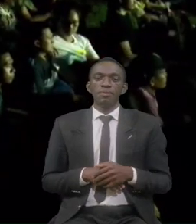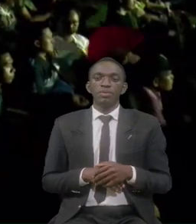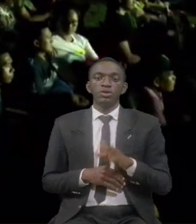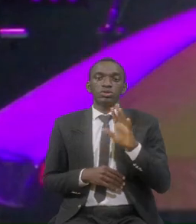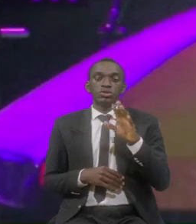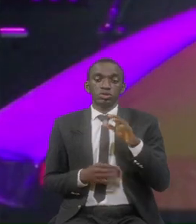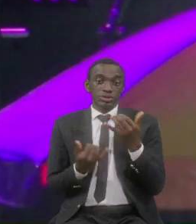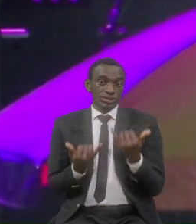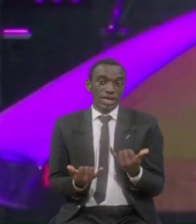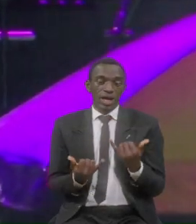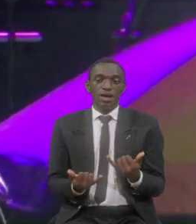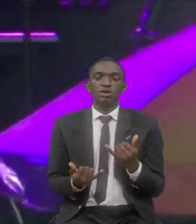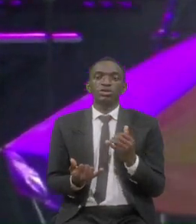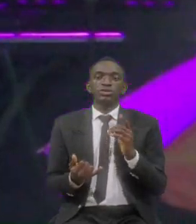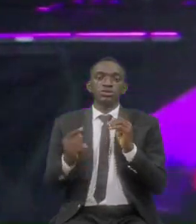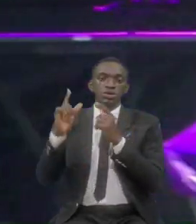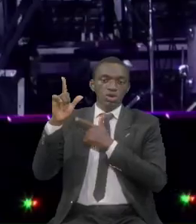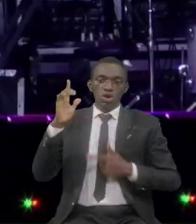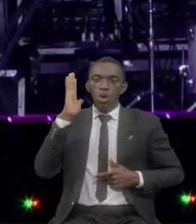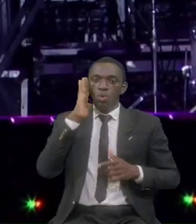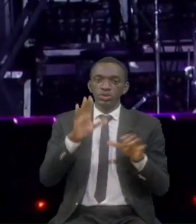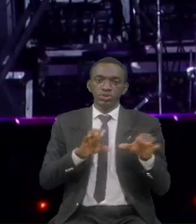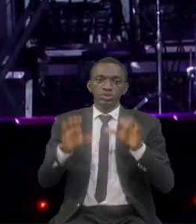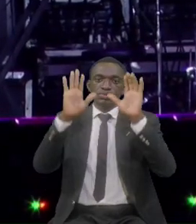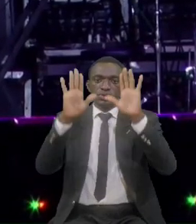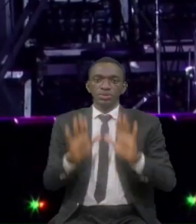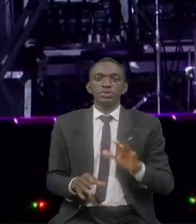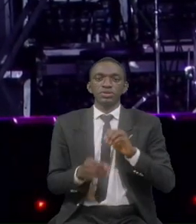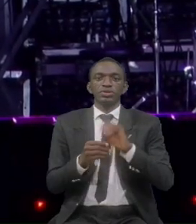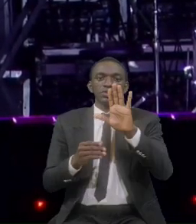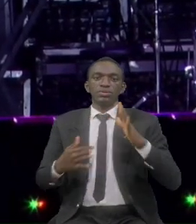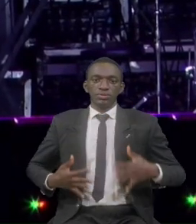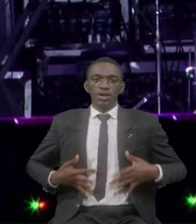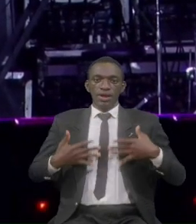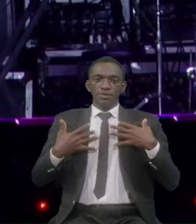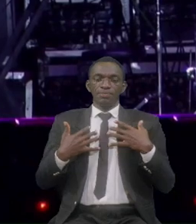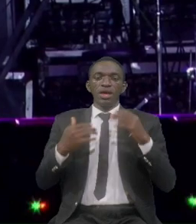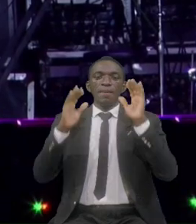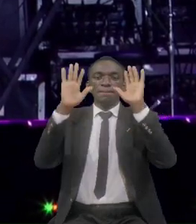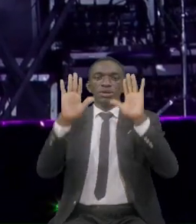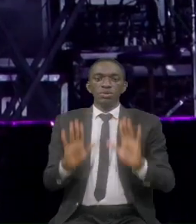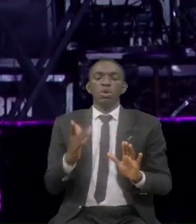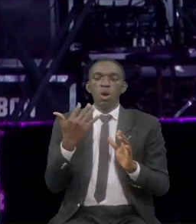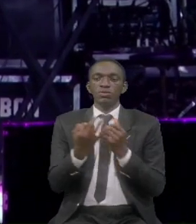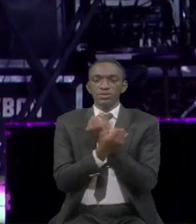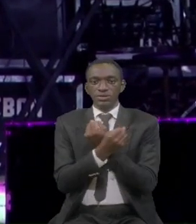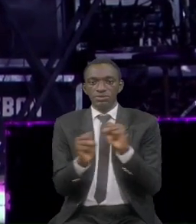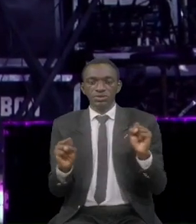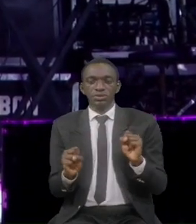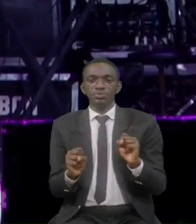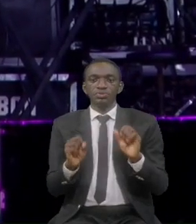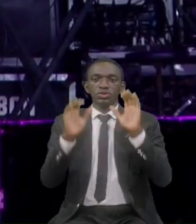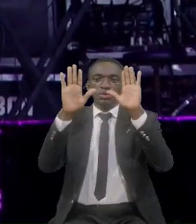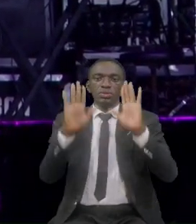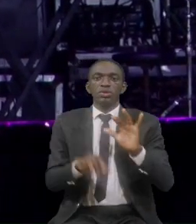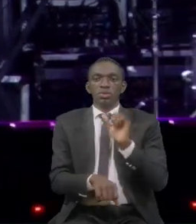is going to work miracle in your life. Magahimo ang ginog milagro sa ibang kinabuhi. Miracle of salvation. Milagro sa kaluwasan. Miracle of